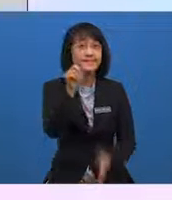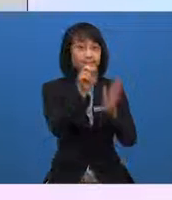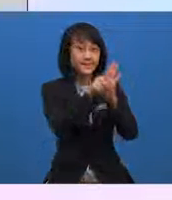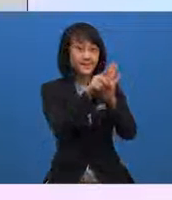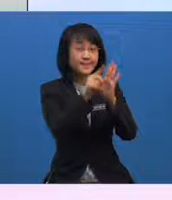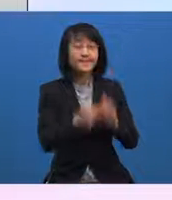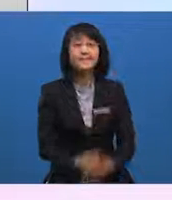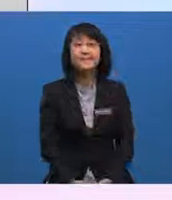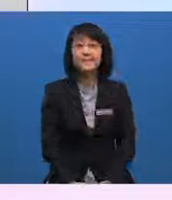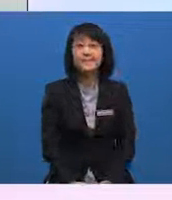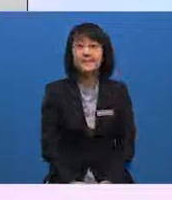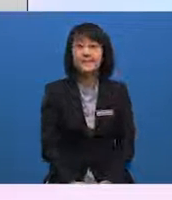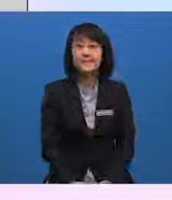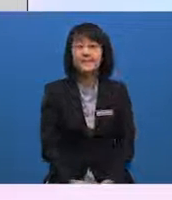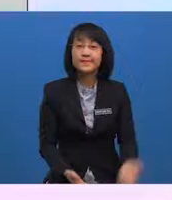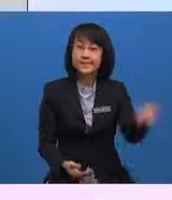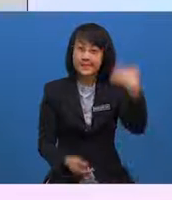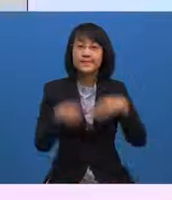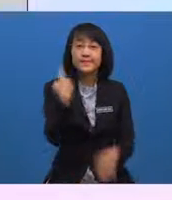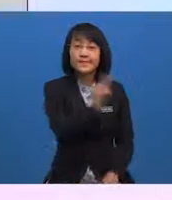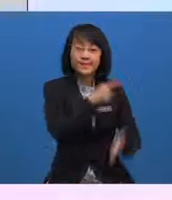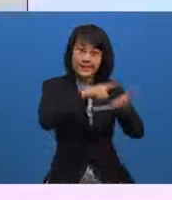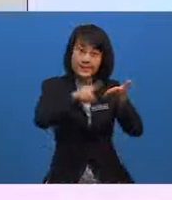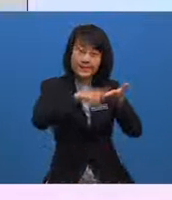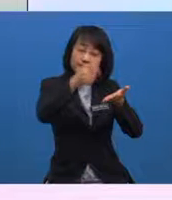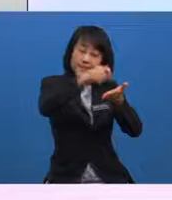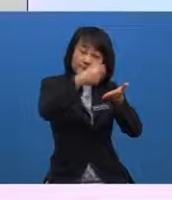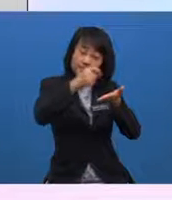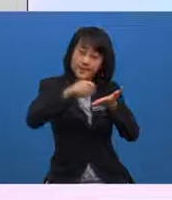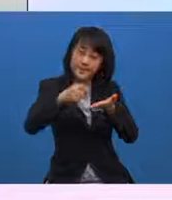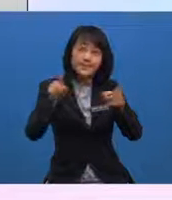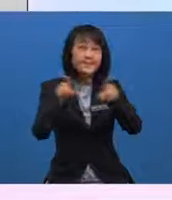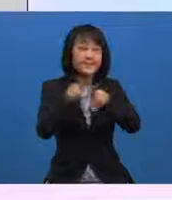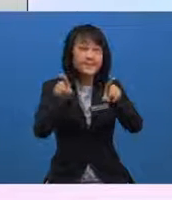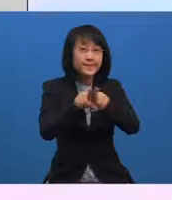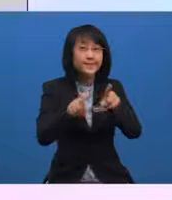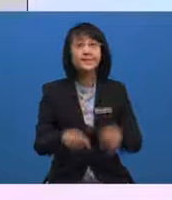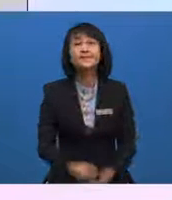Baiklah murid-murid, mari kita semak bersama-sama sebelum ke soalan kedua.